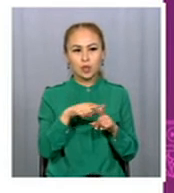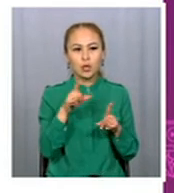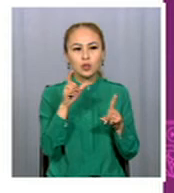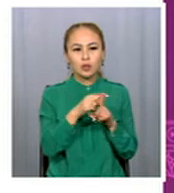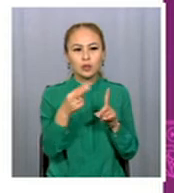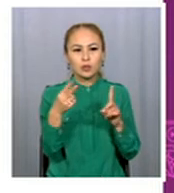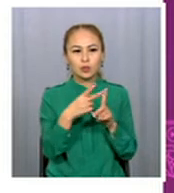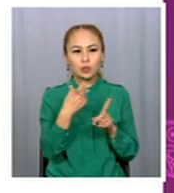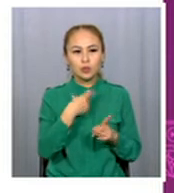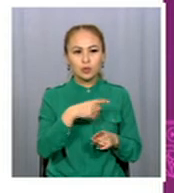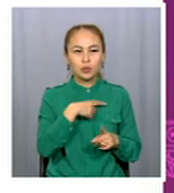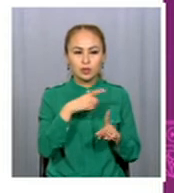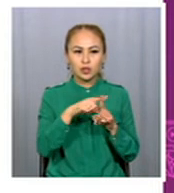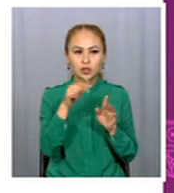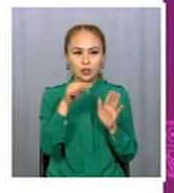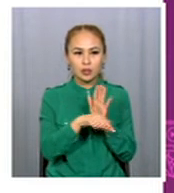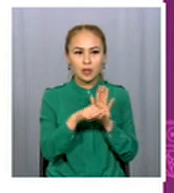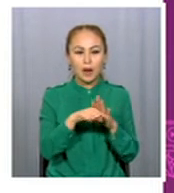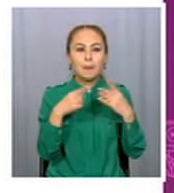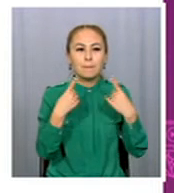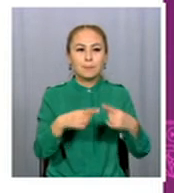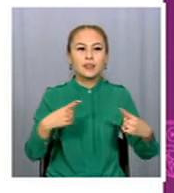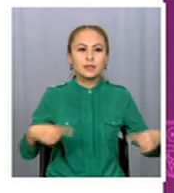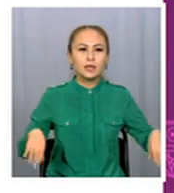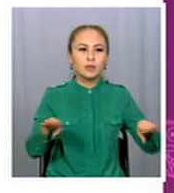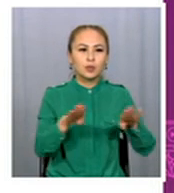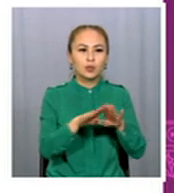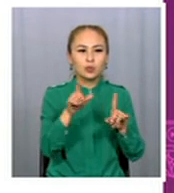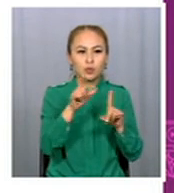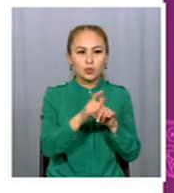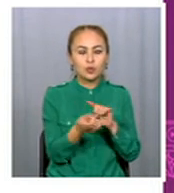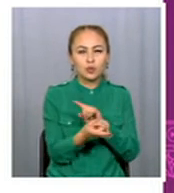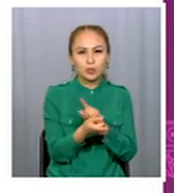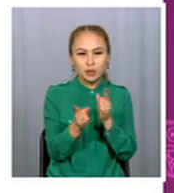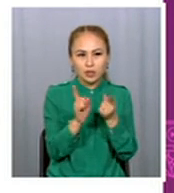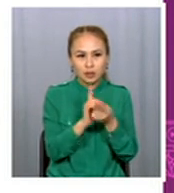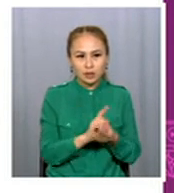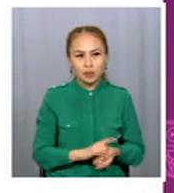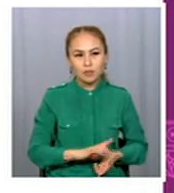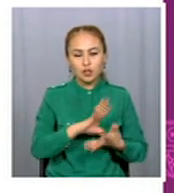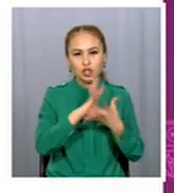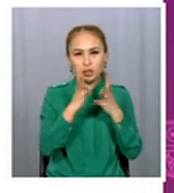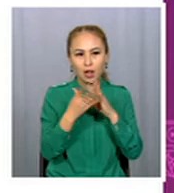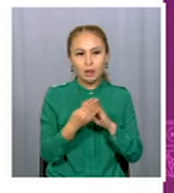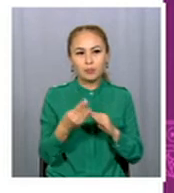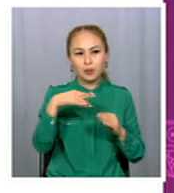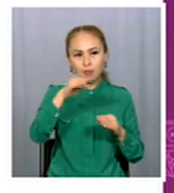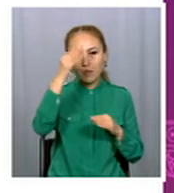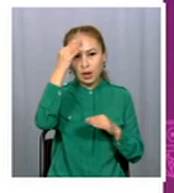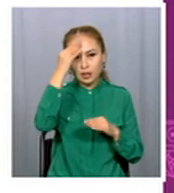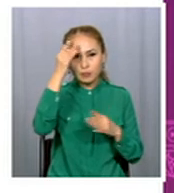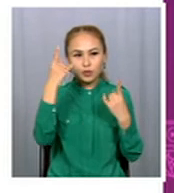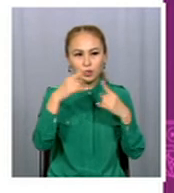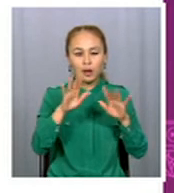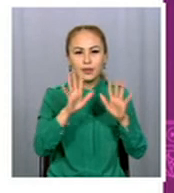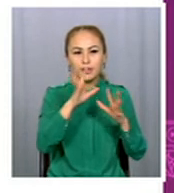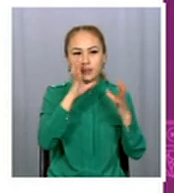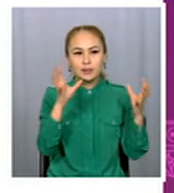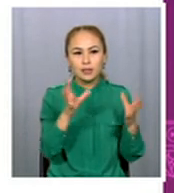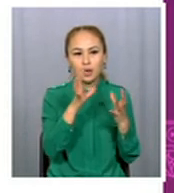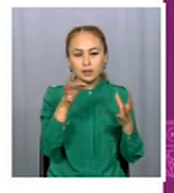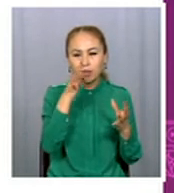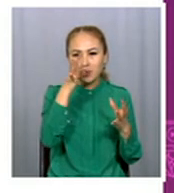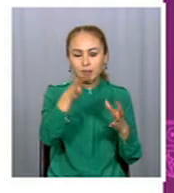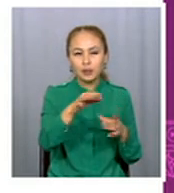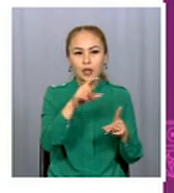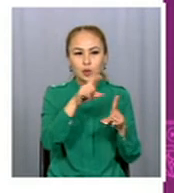сөйлеуші өз сөзінің ішінде басқа біреудің сөзін өзгертіп, жалпы мазмұнын ғана